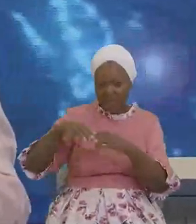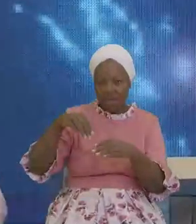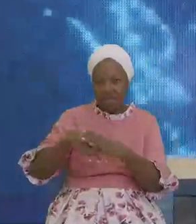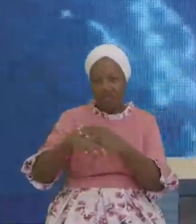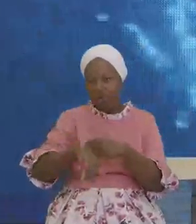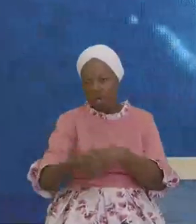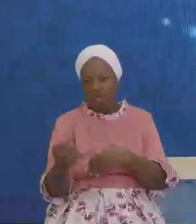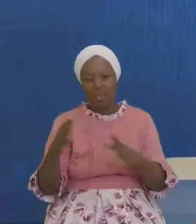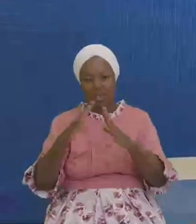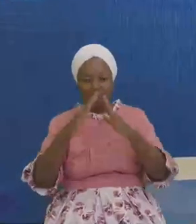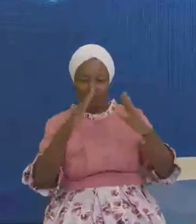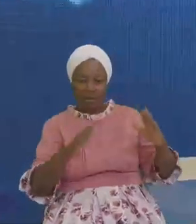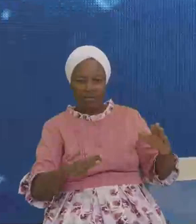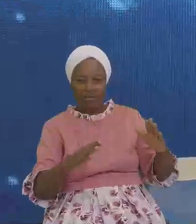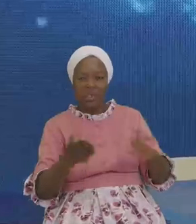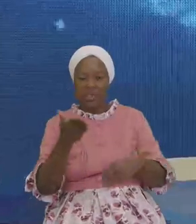Quand tu veux entrer